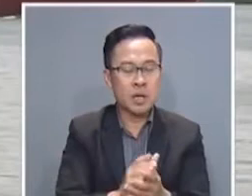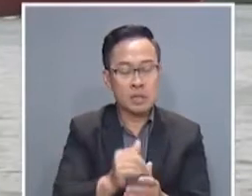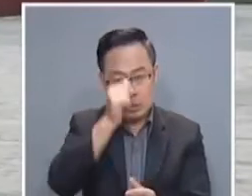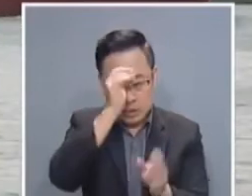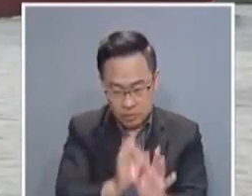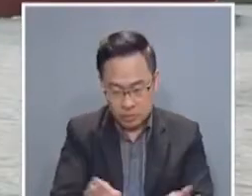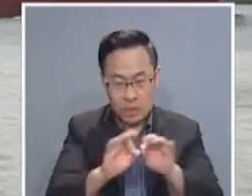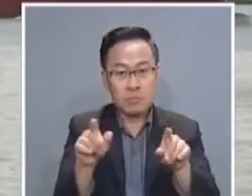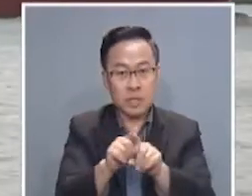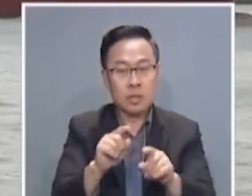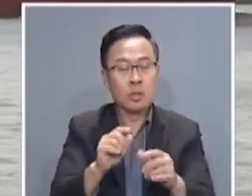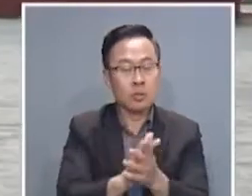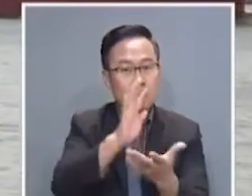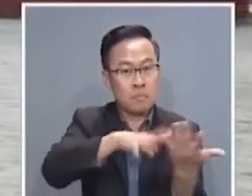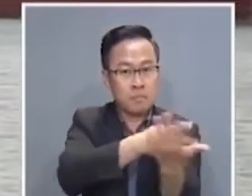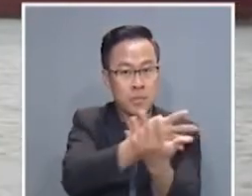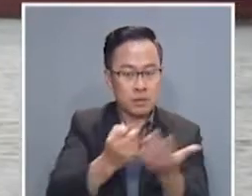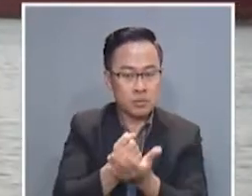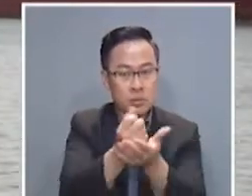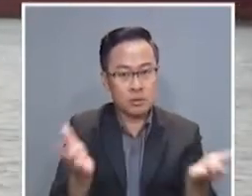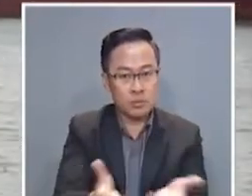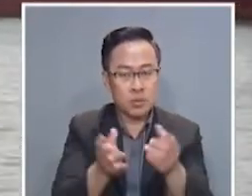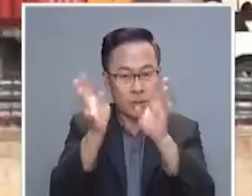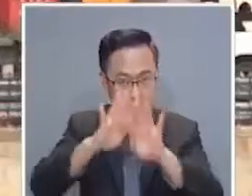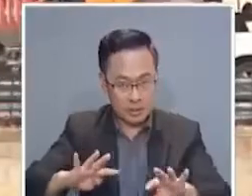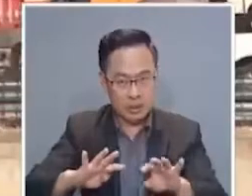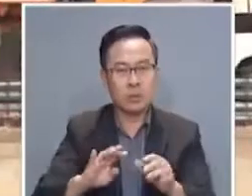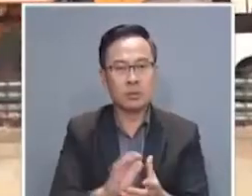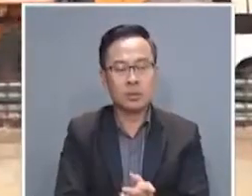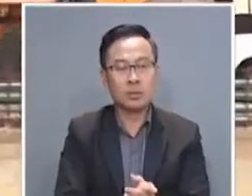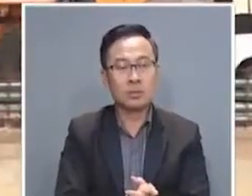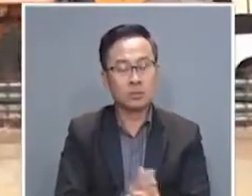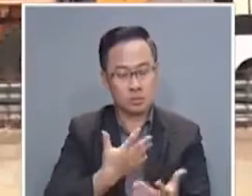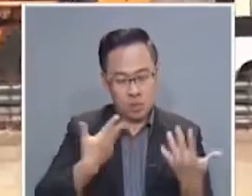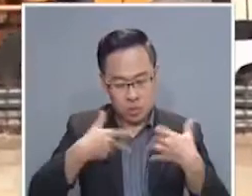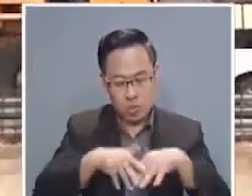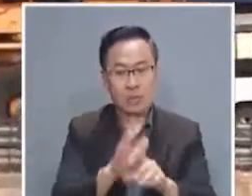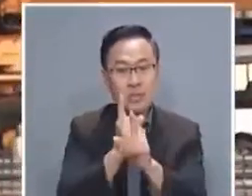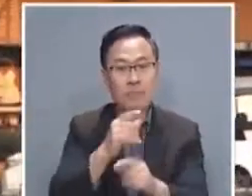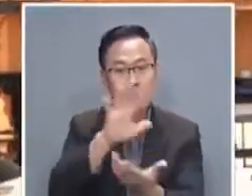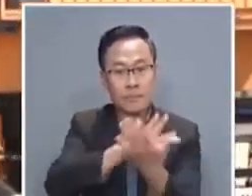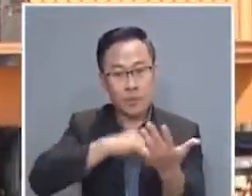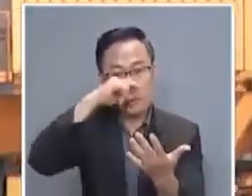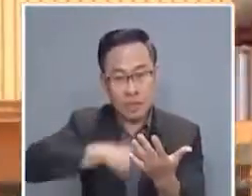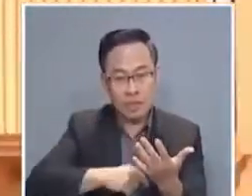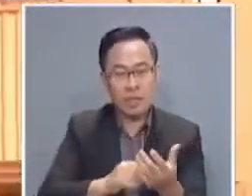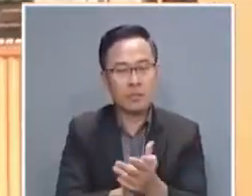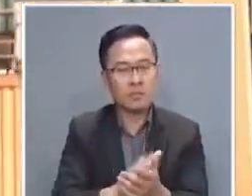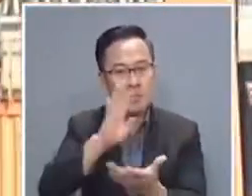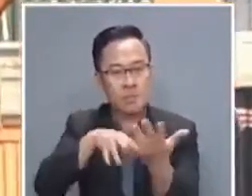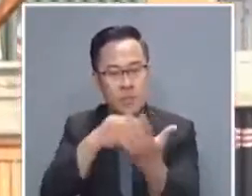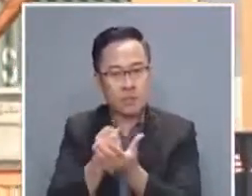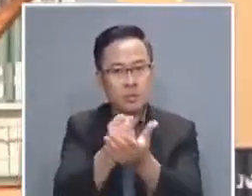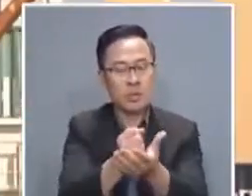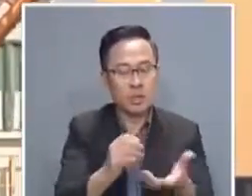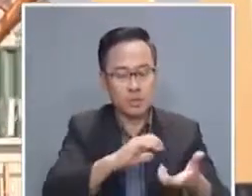าะนโยบายรุกตะวันออกที่ให้ความสำคัญกับอาเซียนซึ่งก็สอดคล้องกับแนวทางของไทยที่มีนโยบายมุ่งตะวันตก